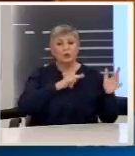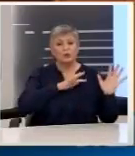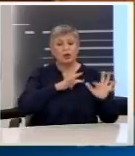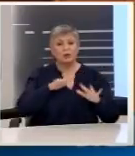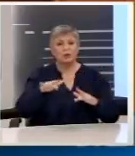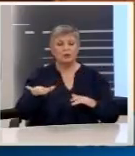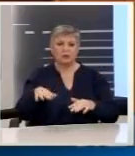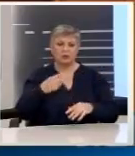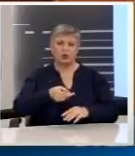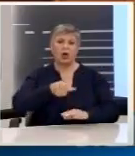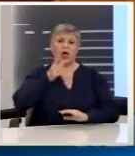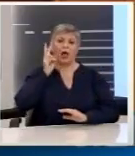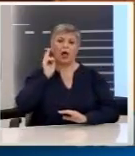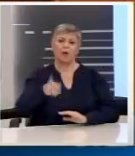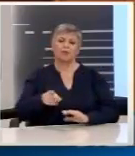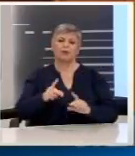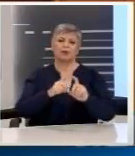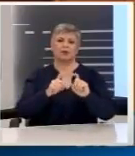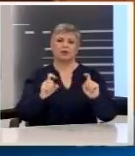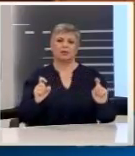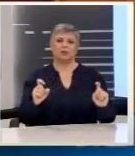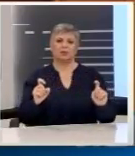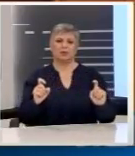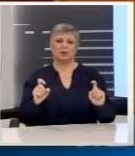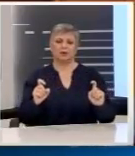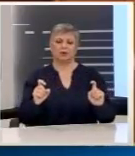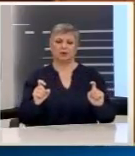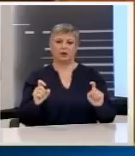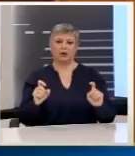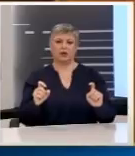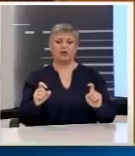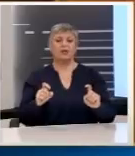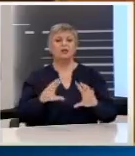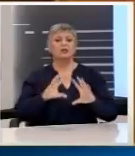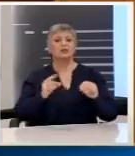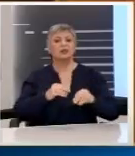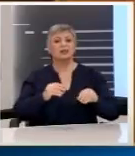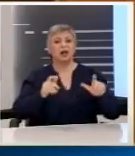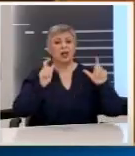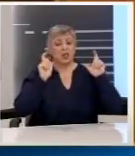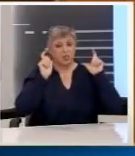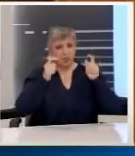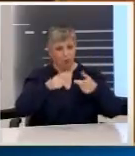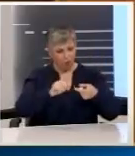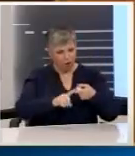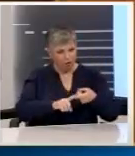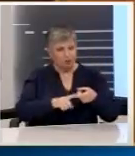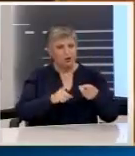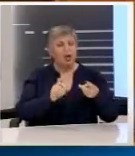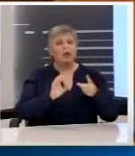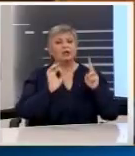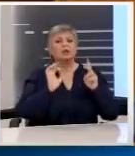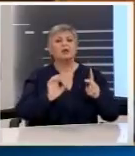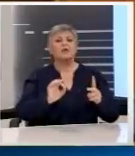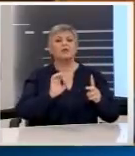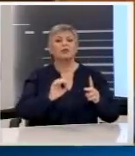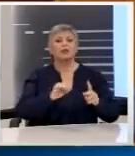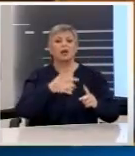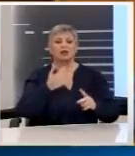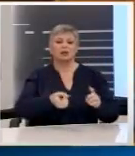Επικίνδυνα πράγματα για τη δημοκρατία, αλλά επικίνδυνα πράγματα και για την παράταξή σας και προσωπικά για τον κύριο